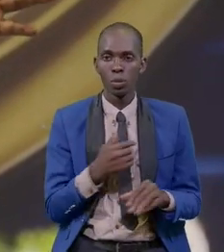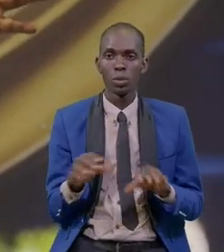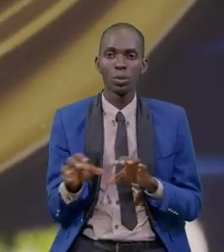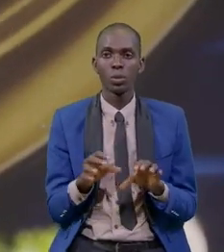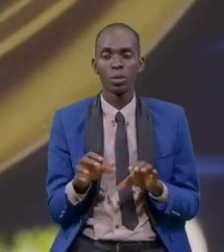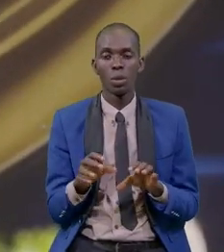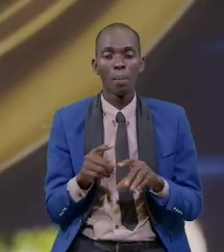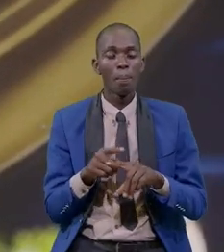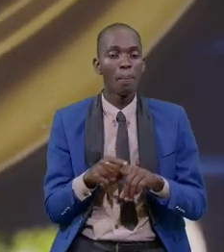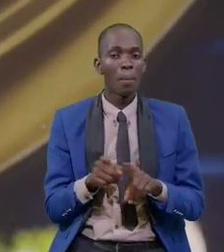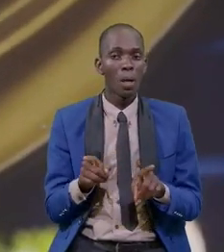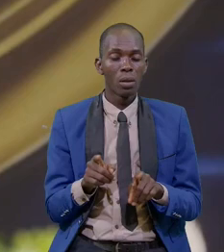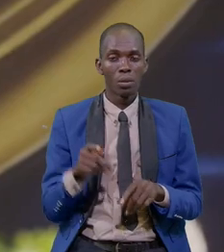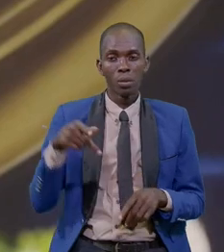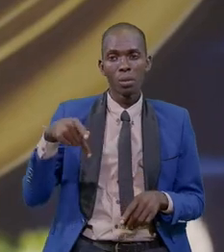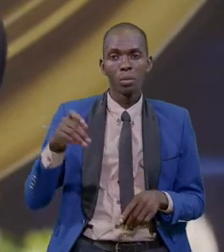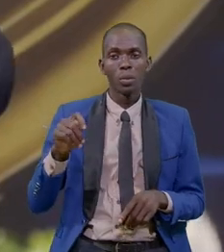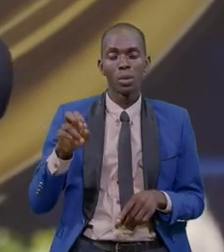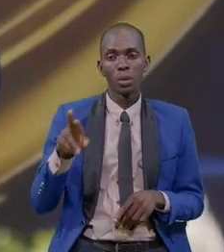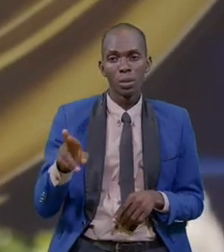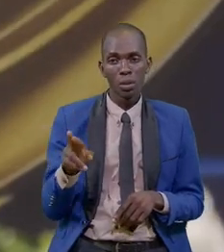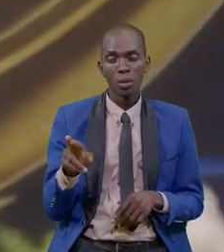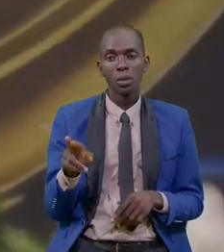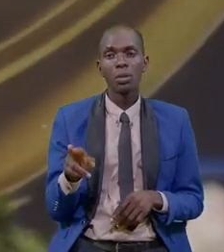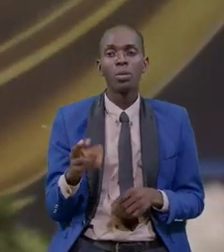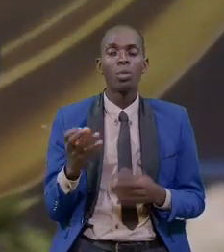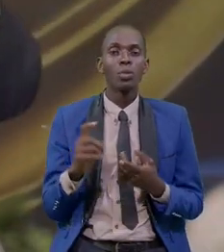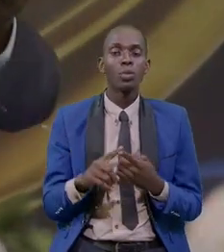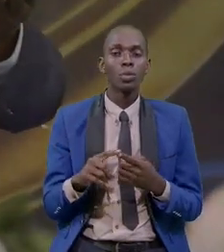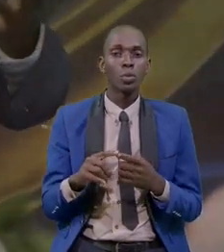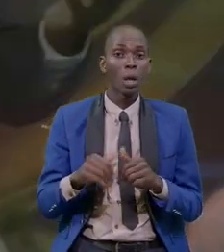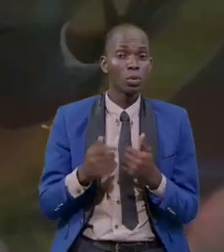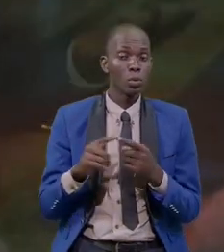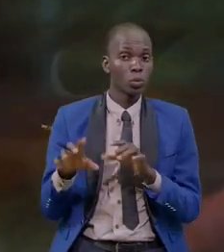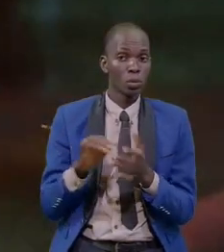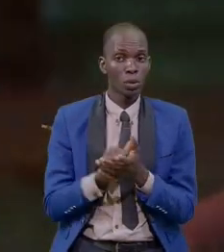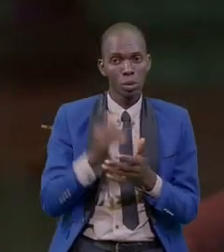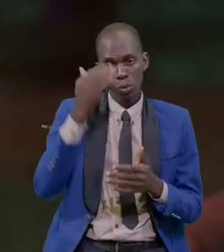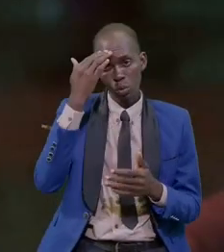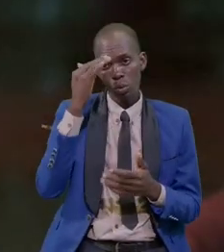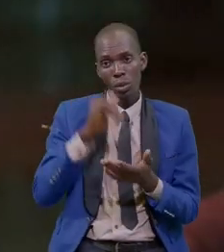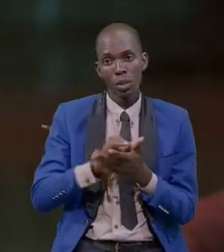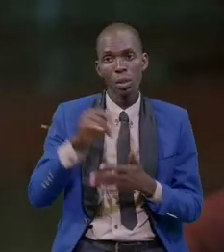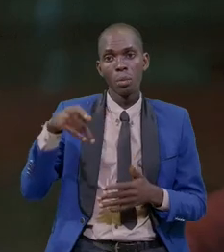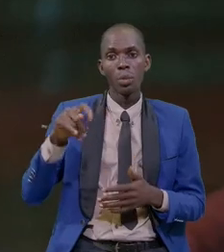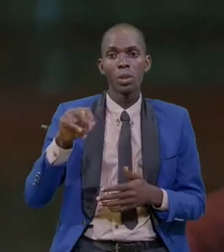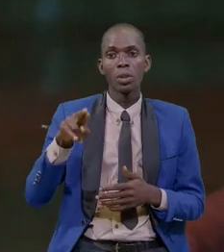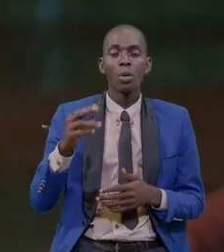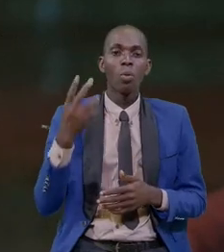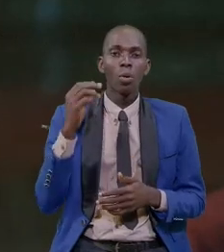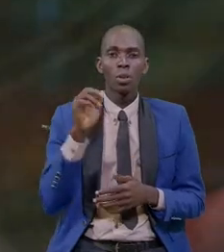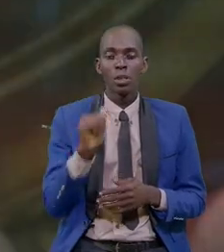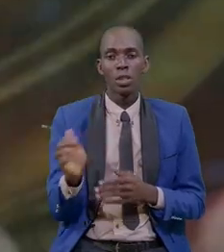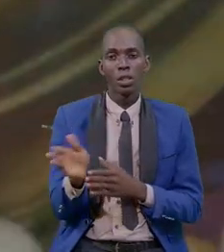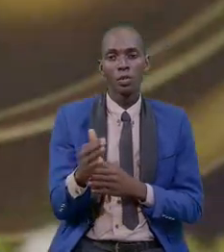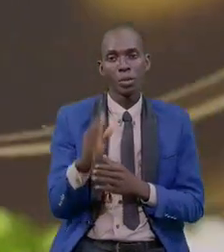mais Pierre, tu dois faire ceci. Il était un pêcheur. Et nous avons besoin des pêcheurs dans la